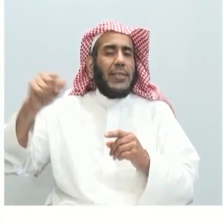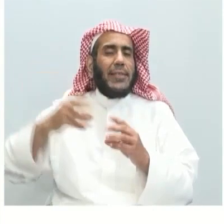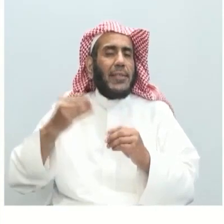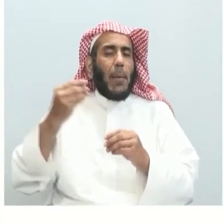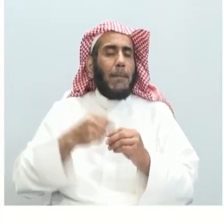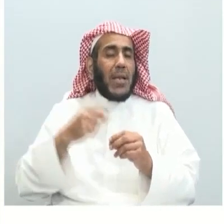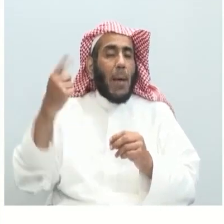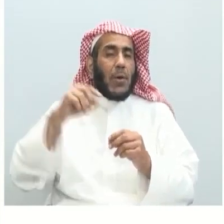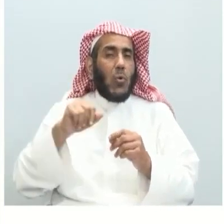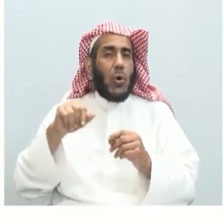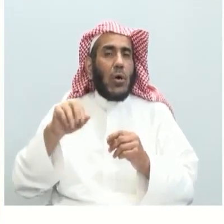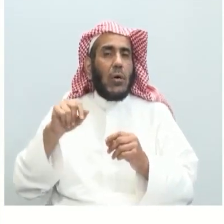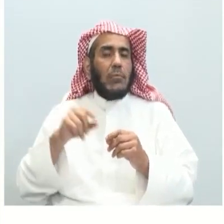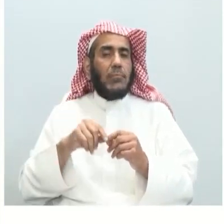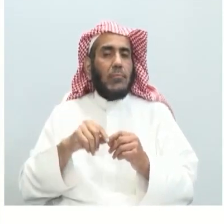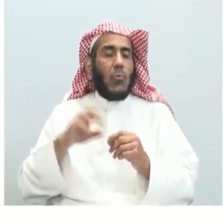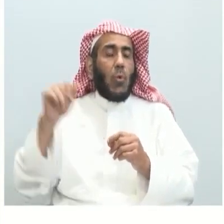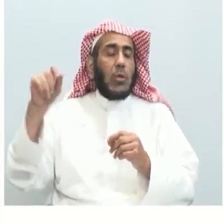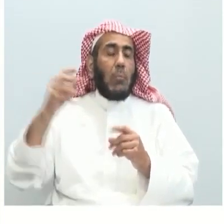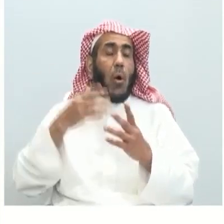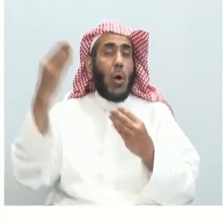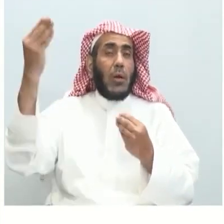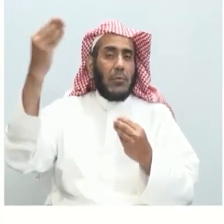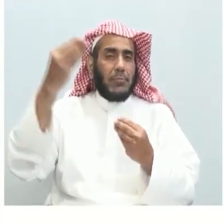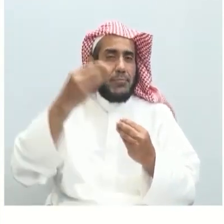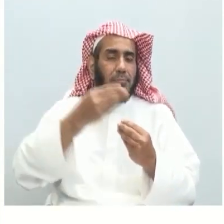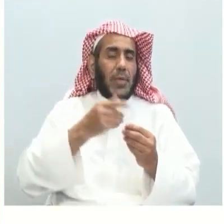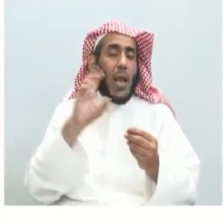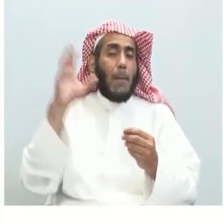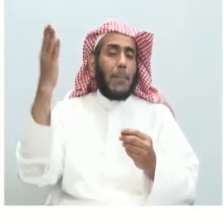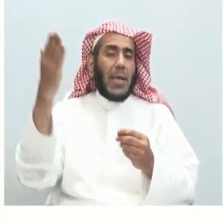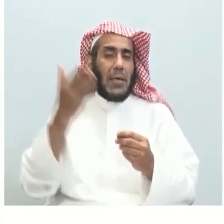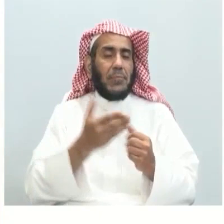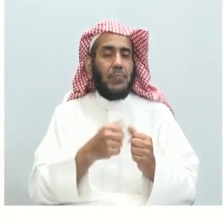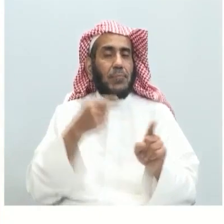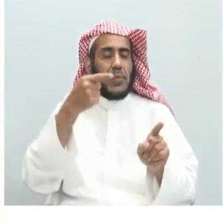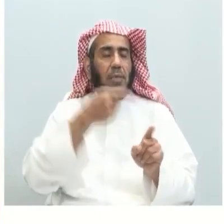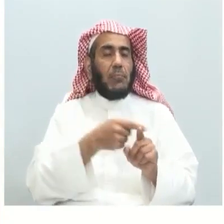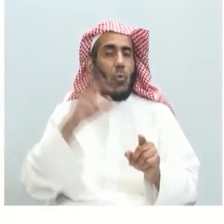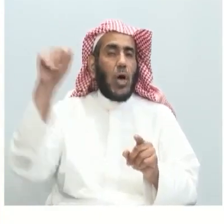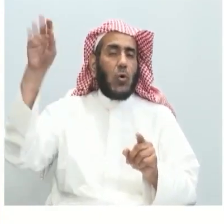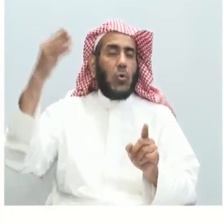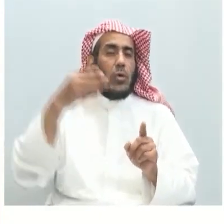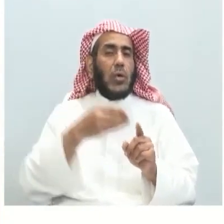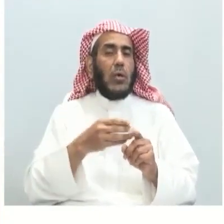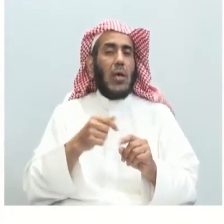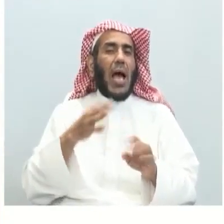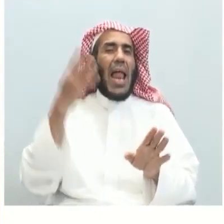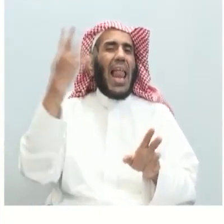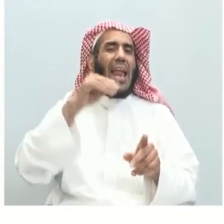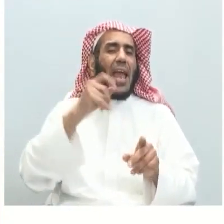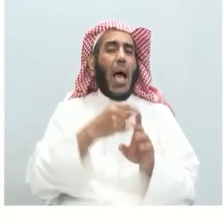من امرنا هو ما اوحاه جل وعلا الى انبيائه عليهم السلام الانعام